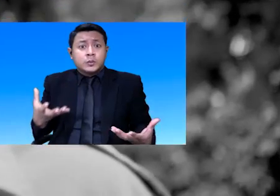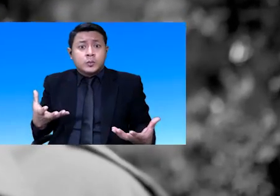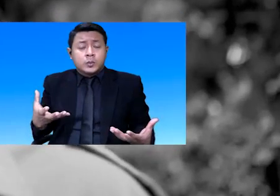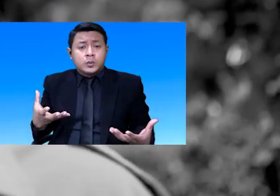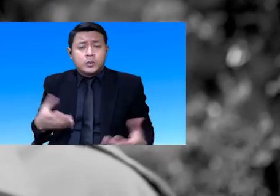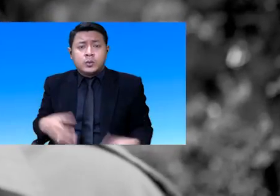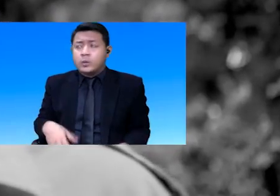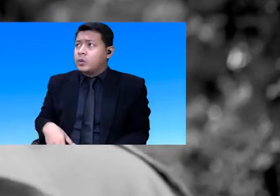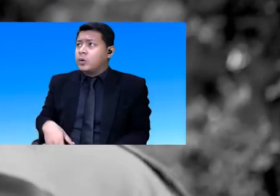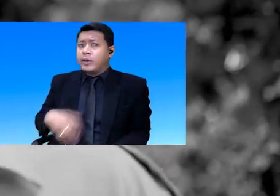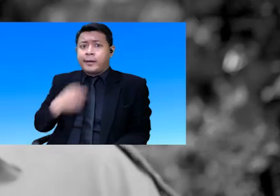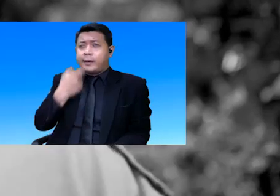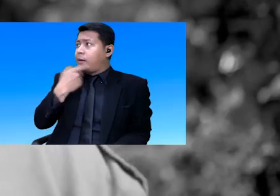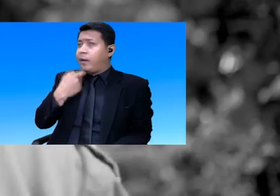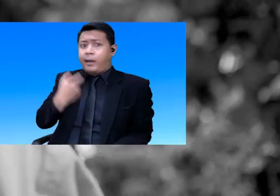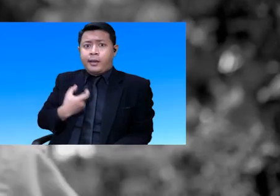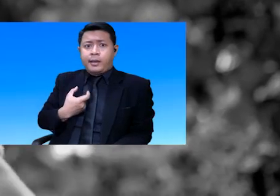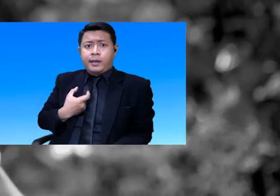Opung.